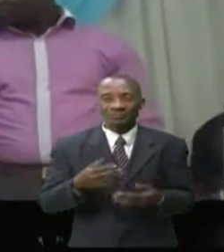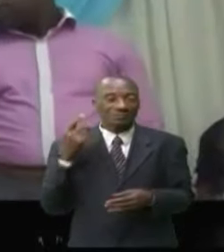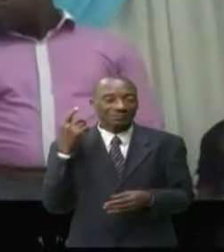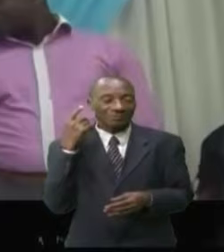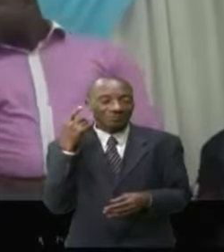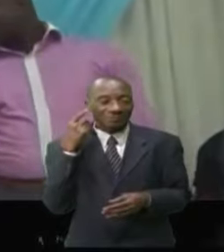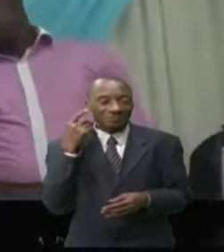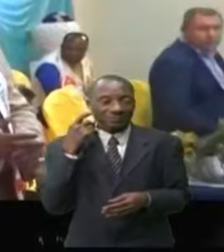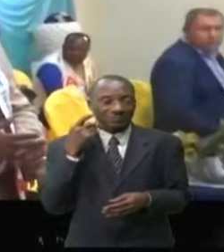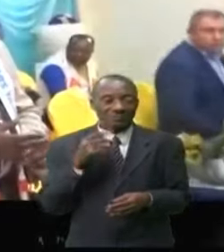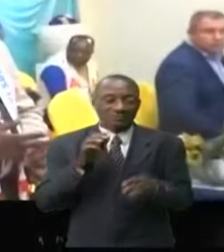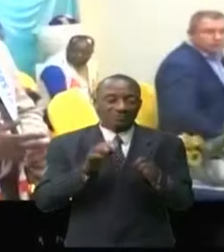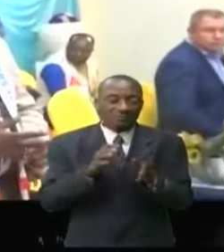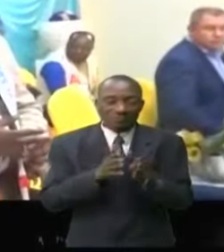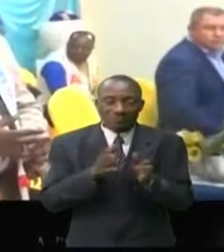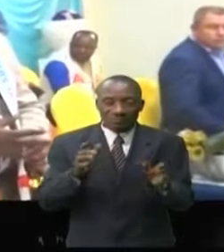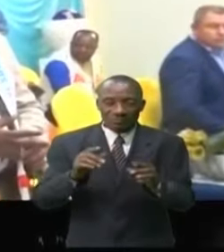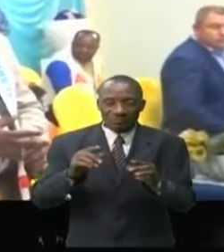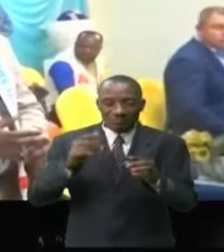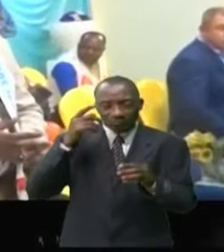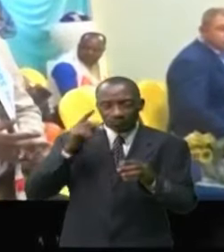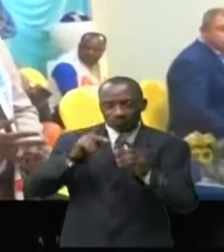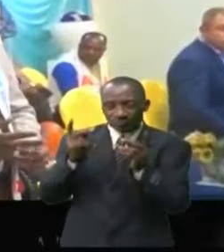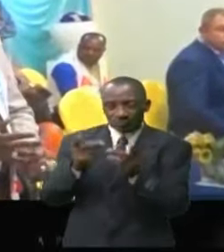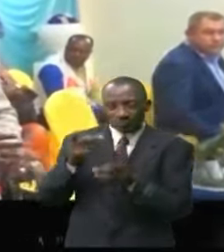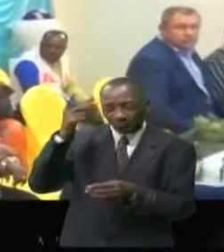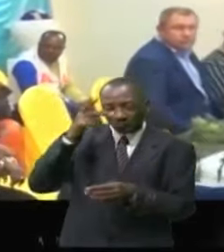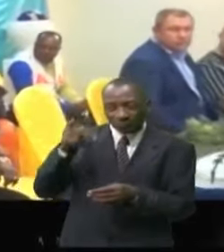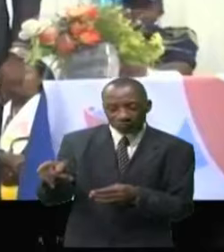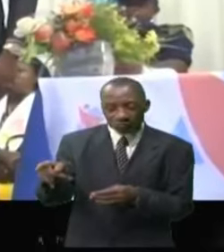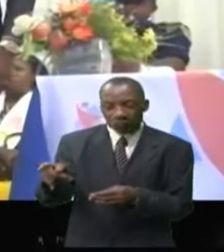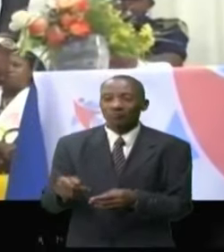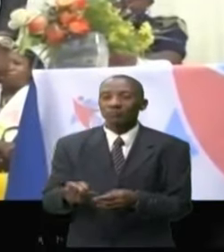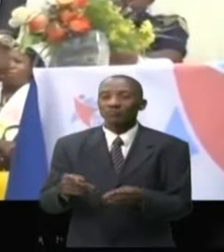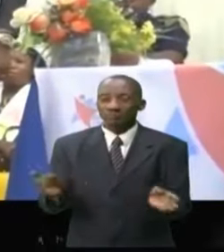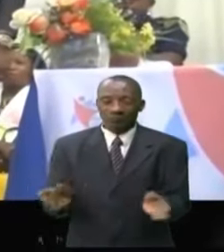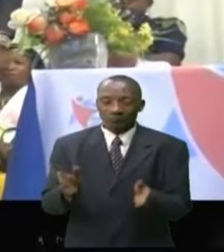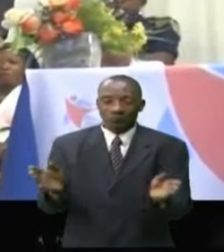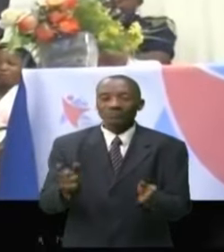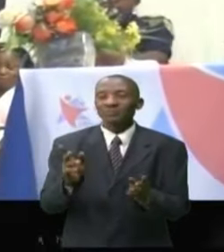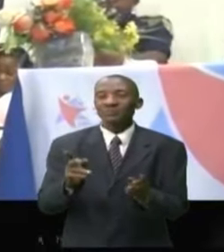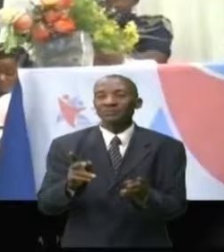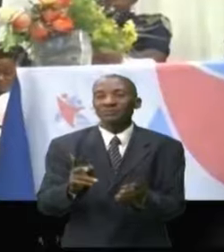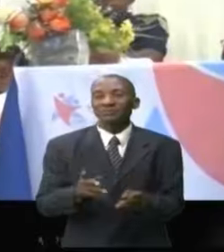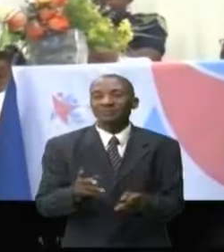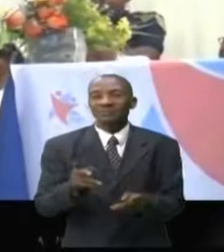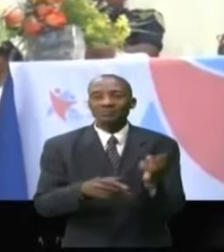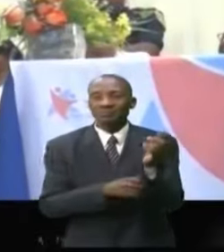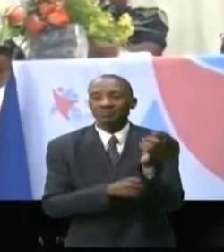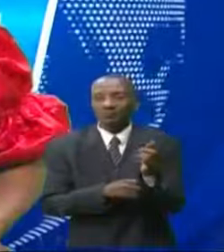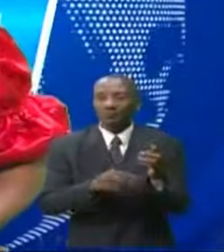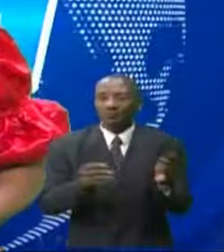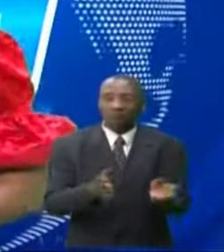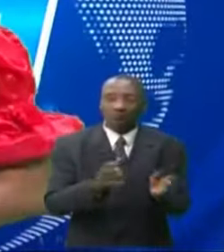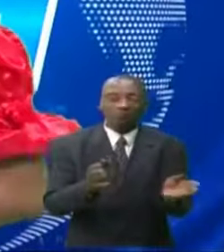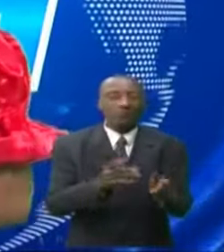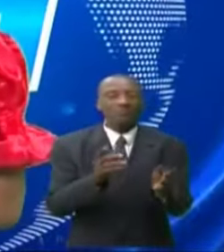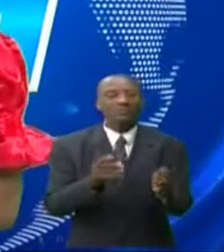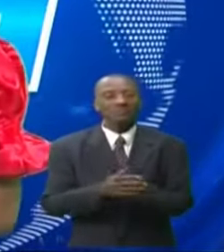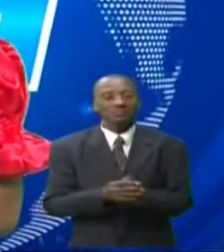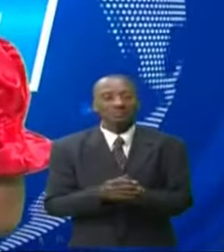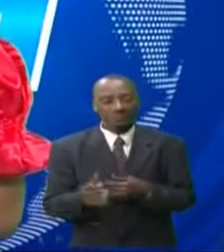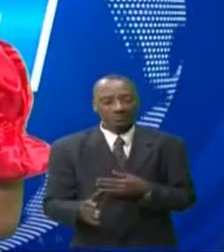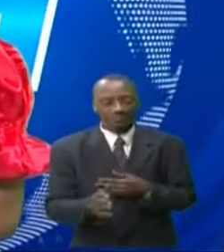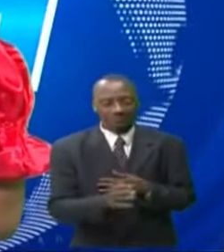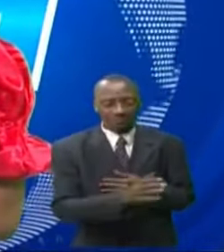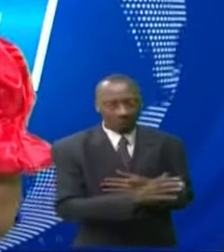Monsieur Carlos y membre de l'action commune pour la République tous partis politiques membres de l'Union sacrée et à la